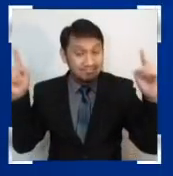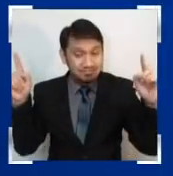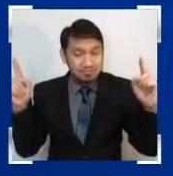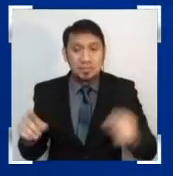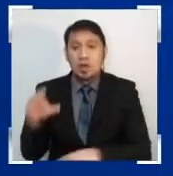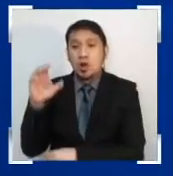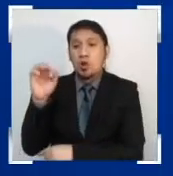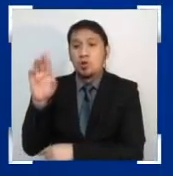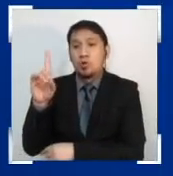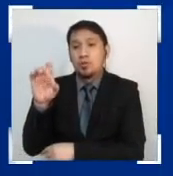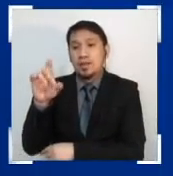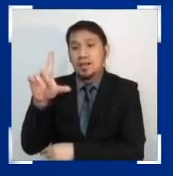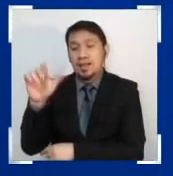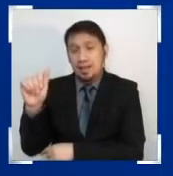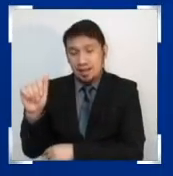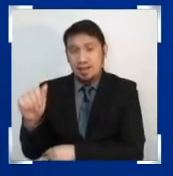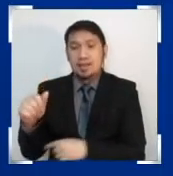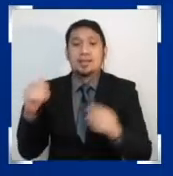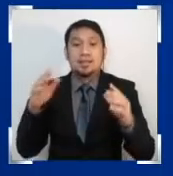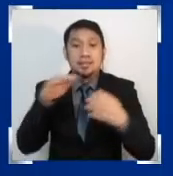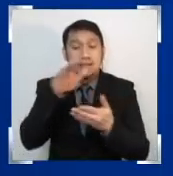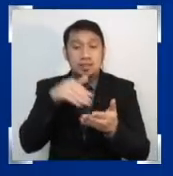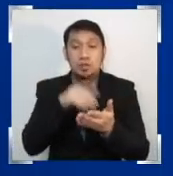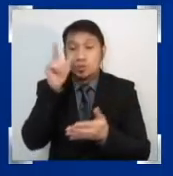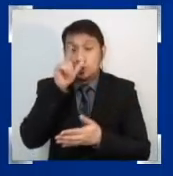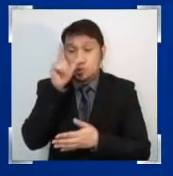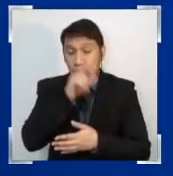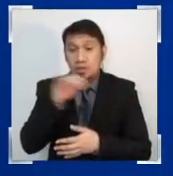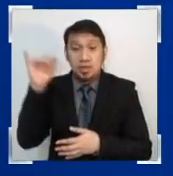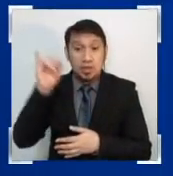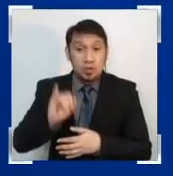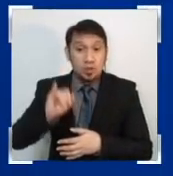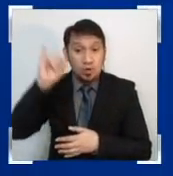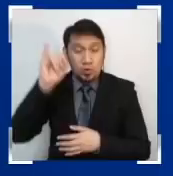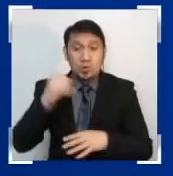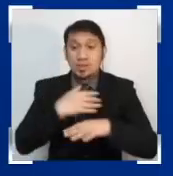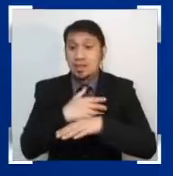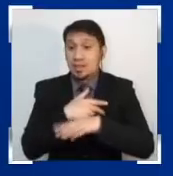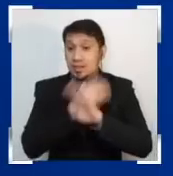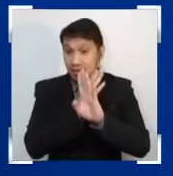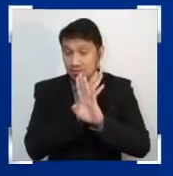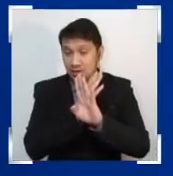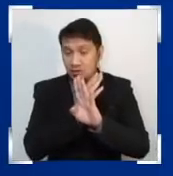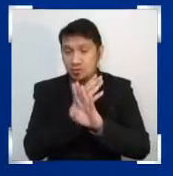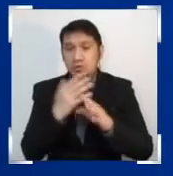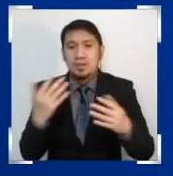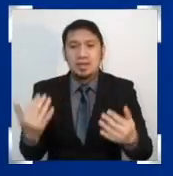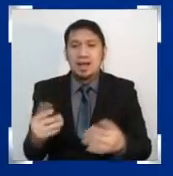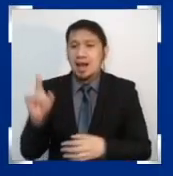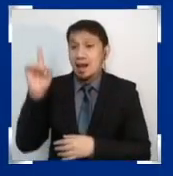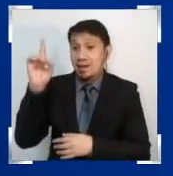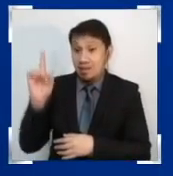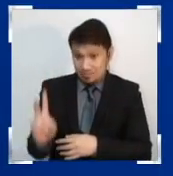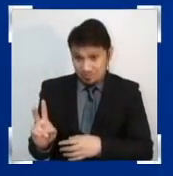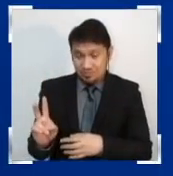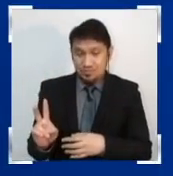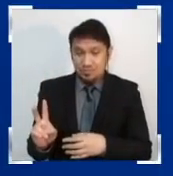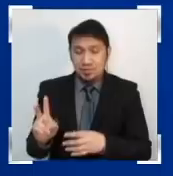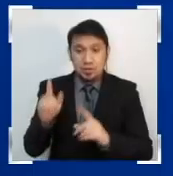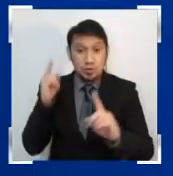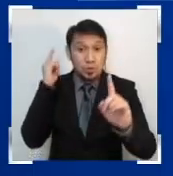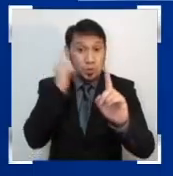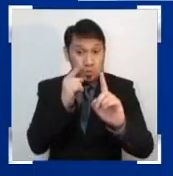Central Luzon, Calabar Zone, Ilocos Region, Davao Region at Cagayan Valley, lagpas kalahati na ang bakunadong target